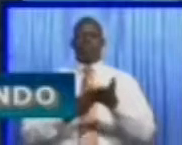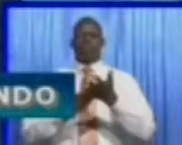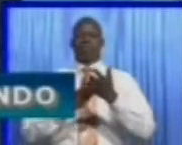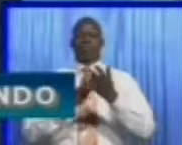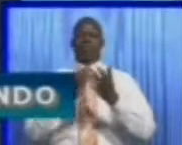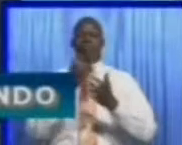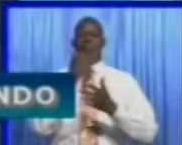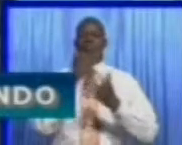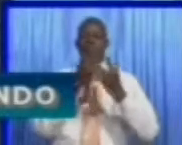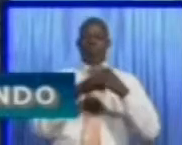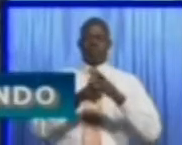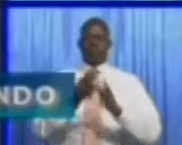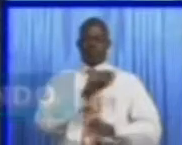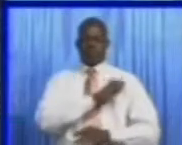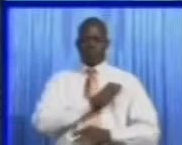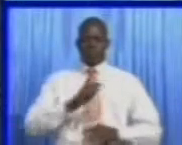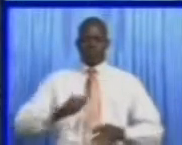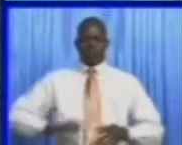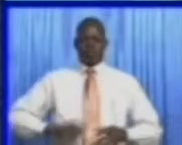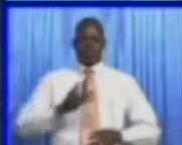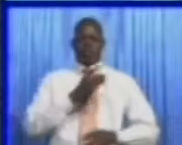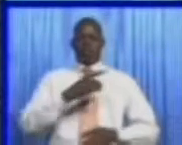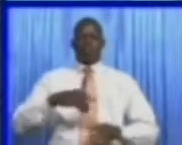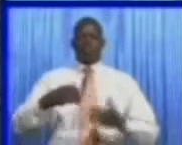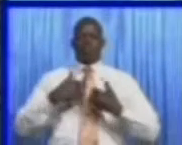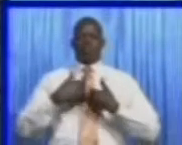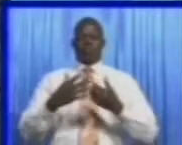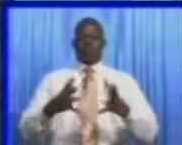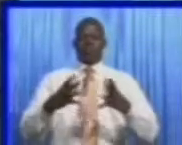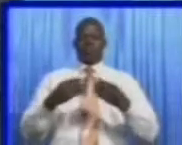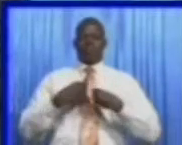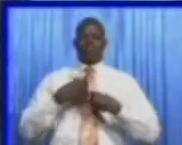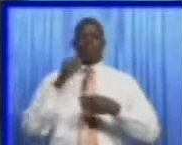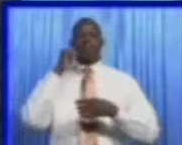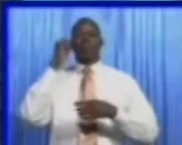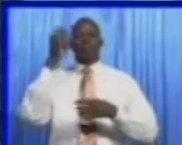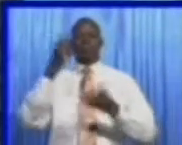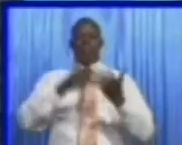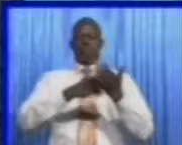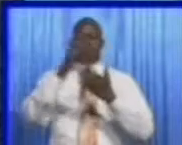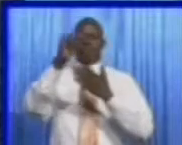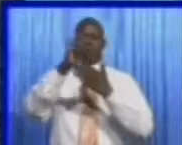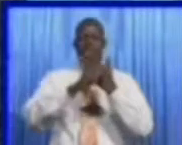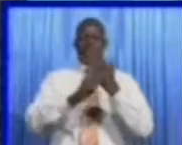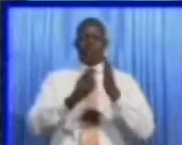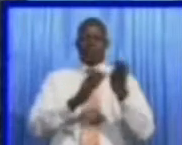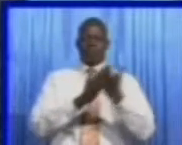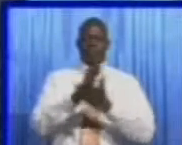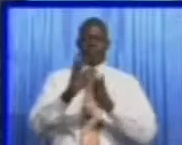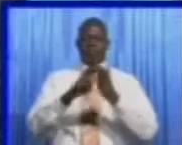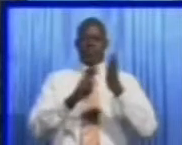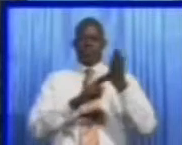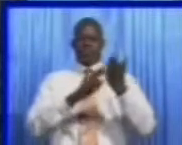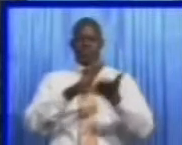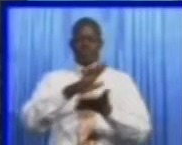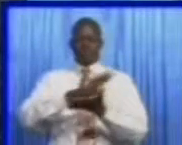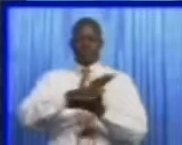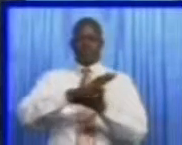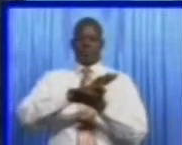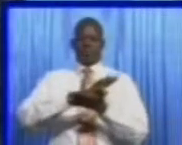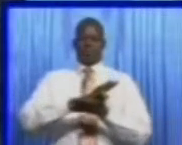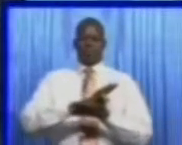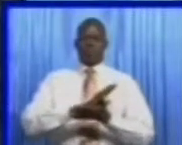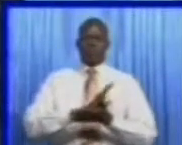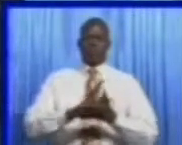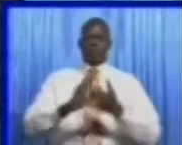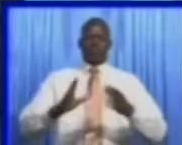À l'Assemblée nationale, les députés ont adopté hier deux projets relatifs à des dossiers dont